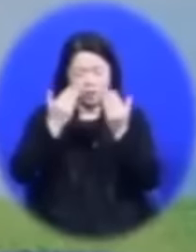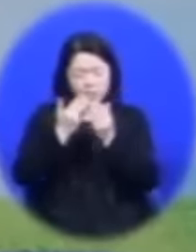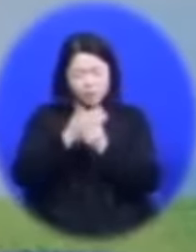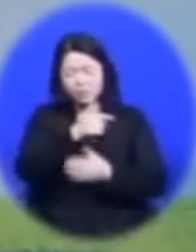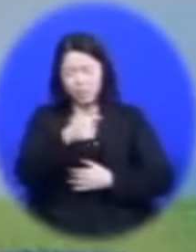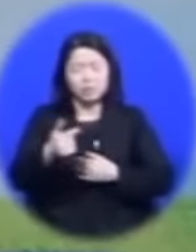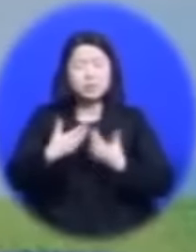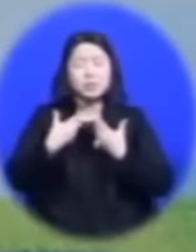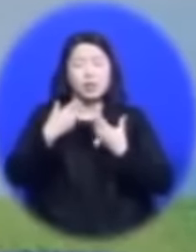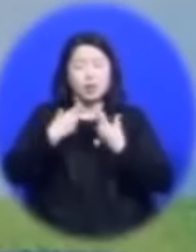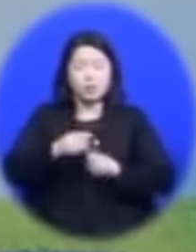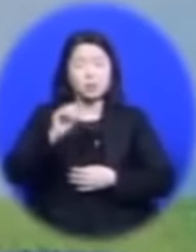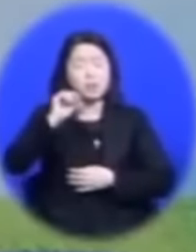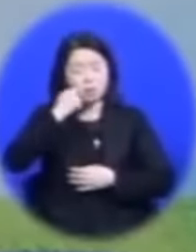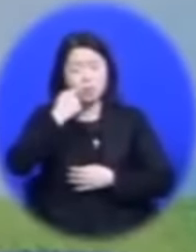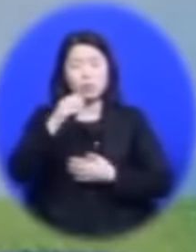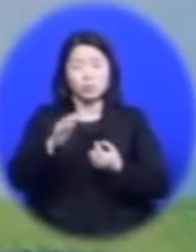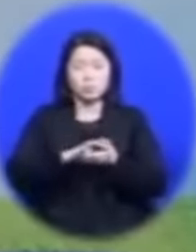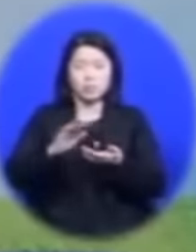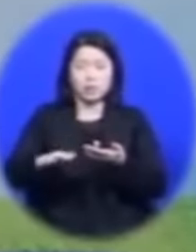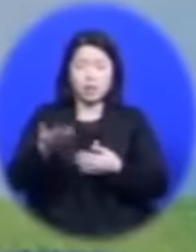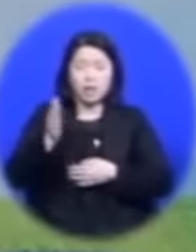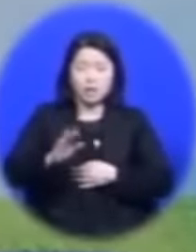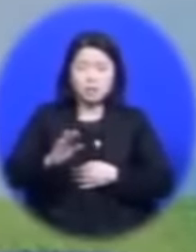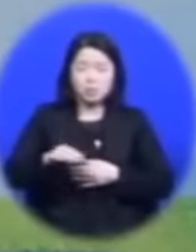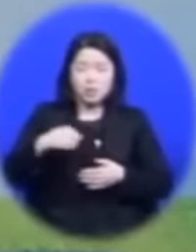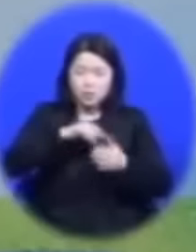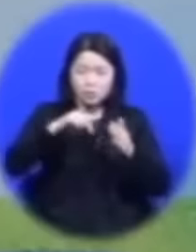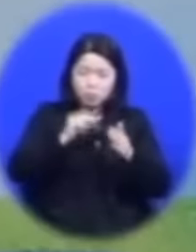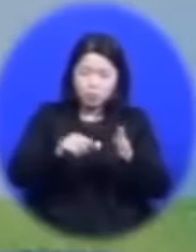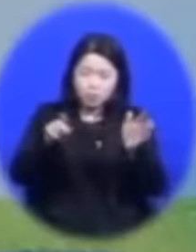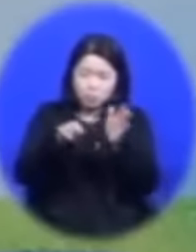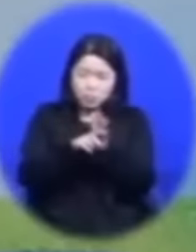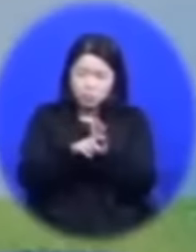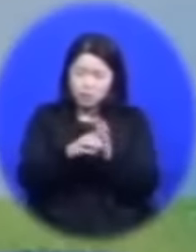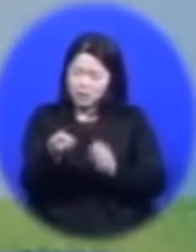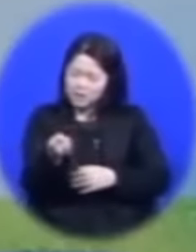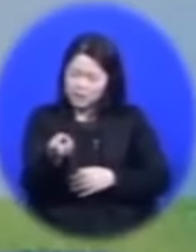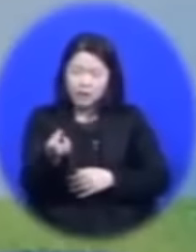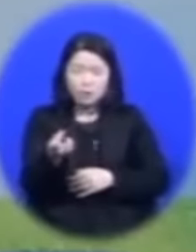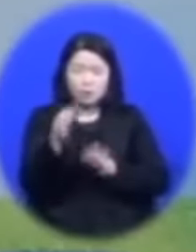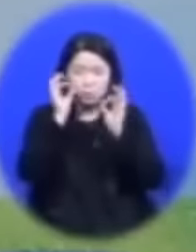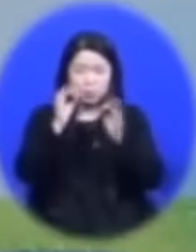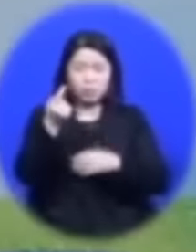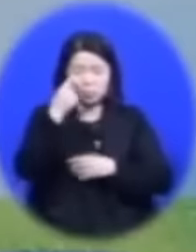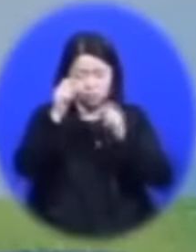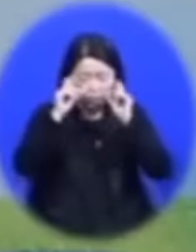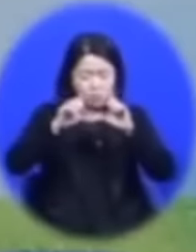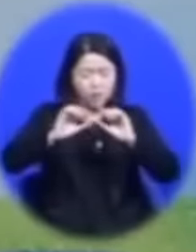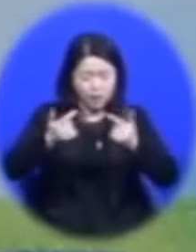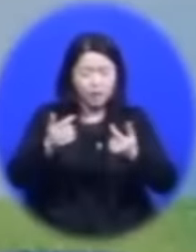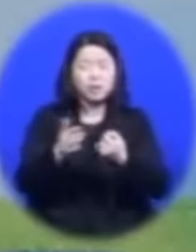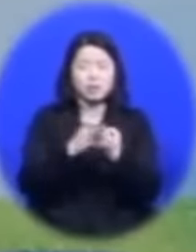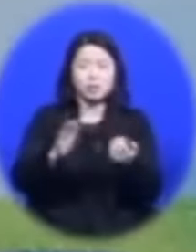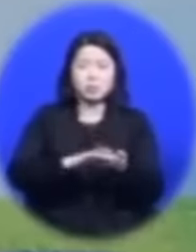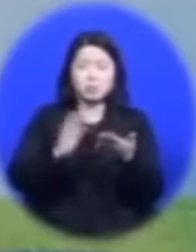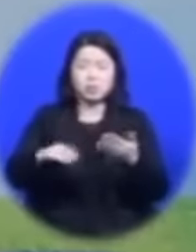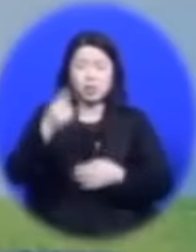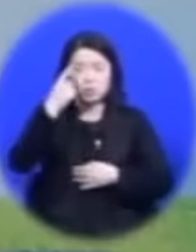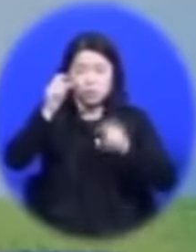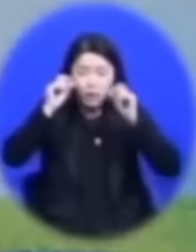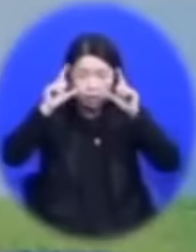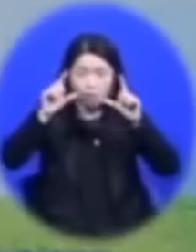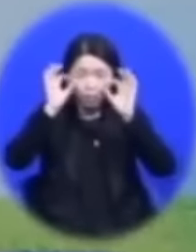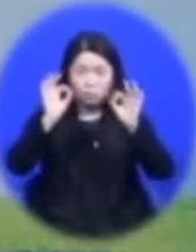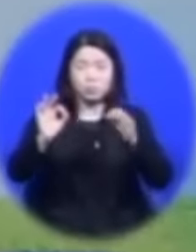겁니다. 내 속에 있는 믿음의 역사는 겨자씨처럼 보이는 이유는 눈이 안 뜨여서 그런 거예요. 눈이 열리고